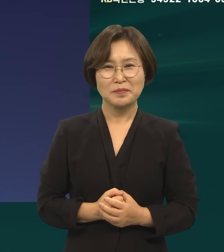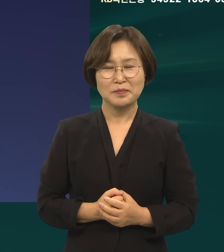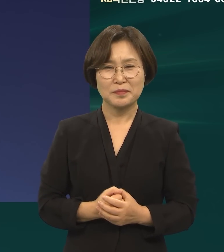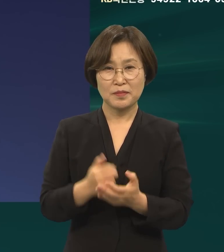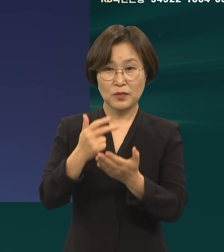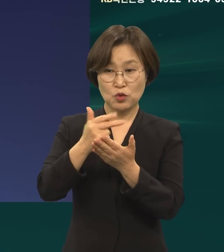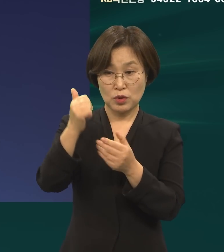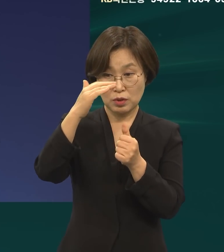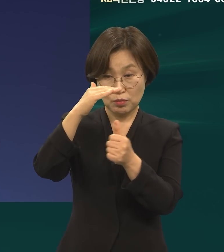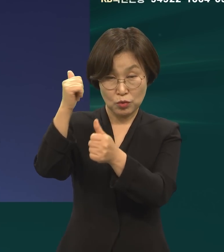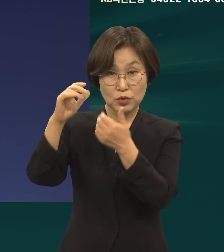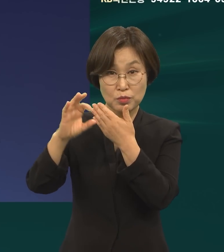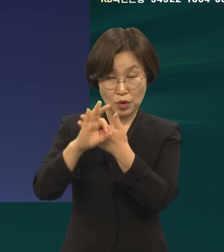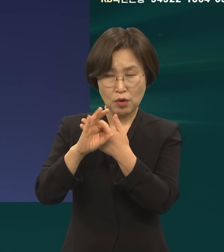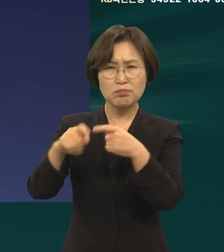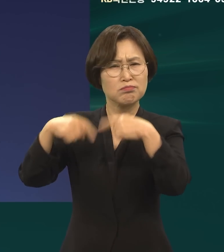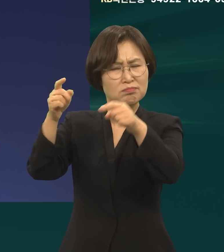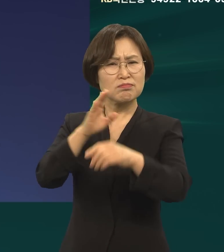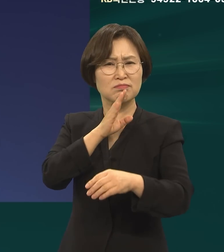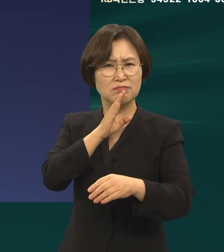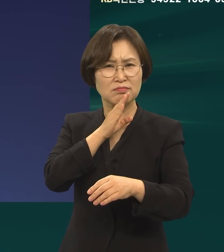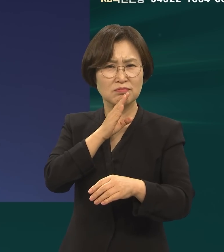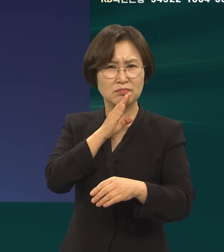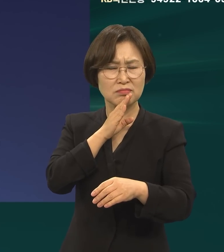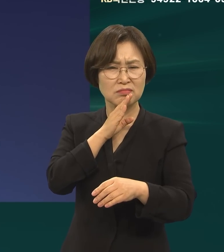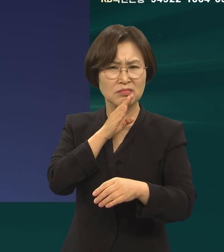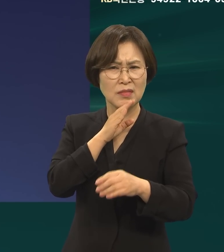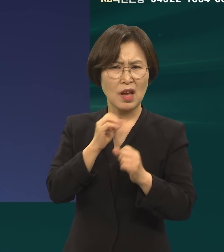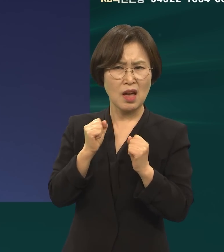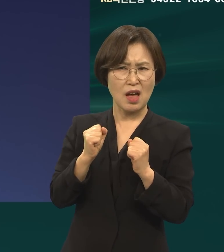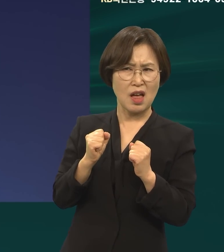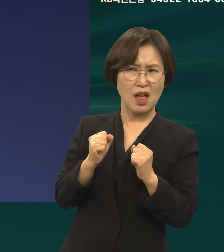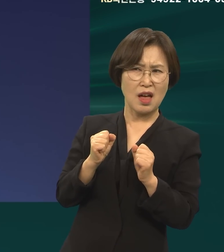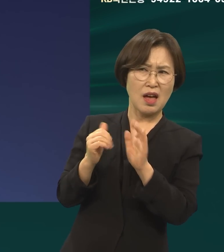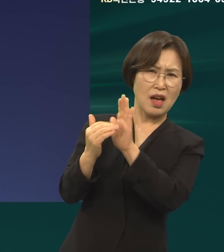주님이 부르시면 가야지. 왜 버텨요, 우리가?